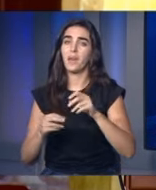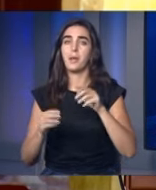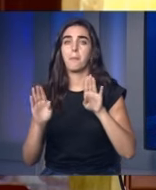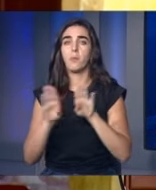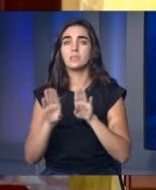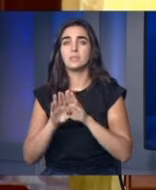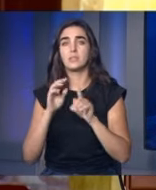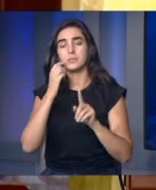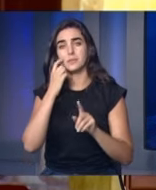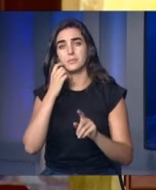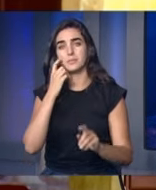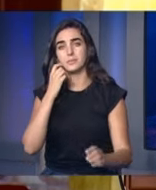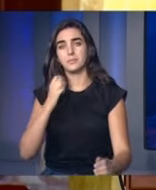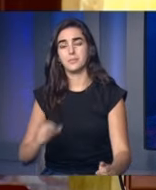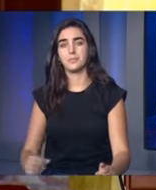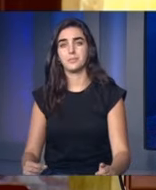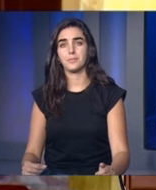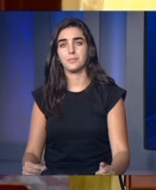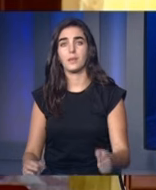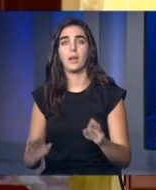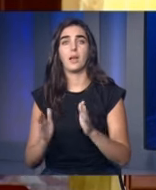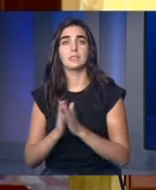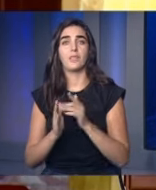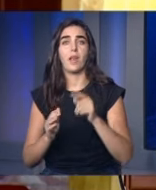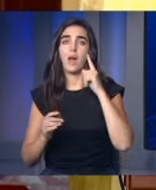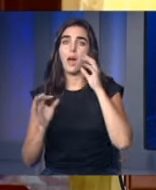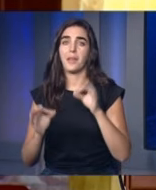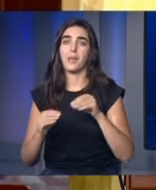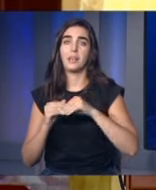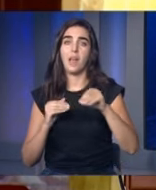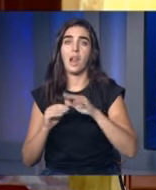القربان ولقلبي يسوع ومريم.